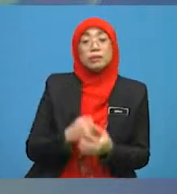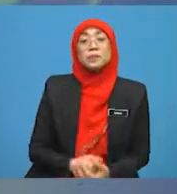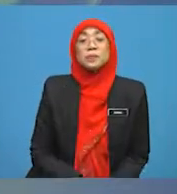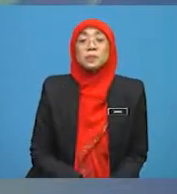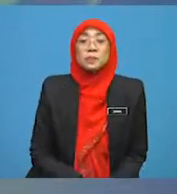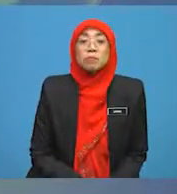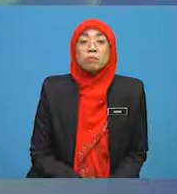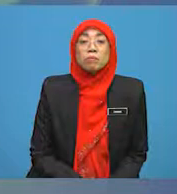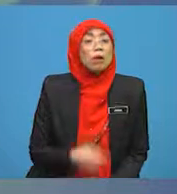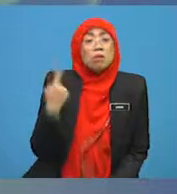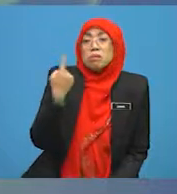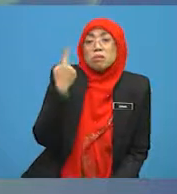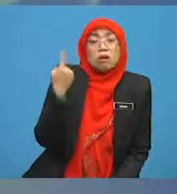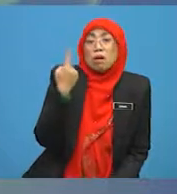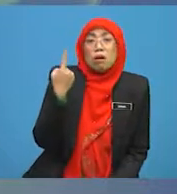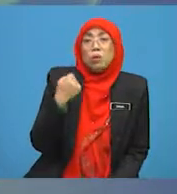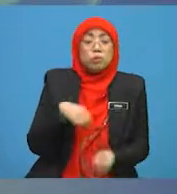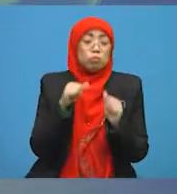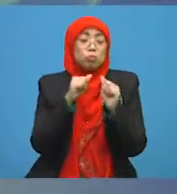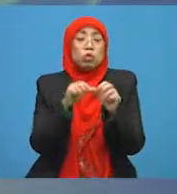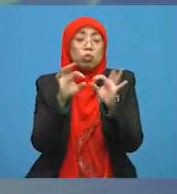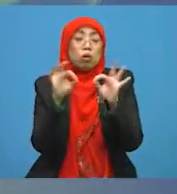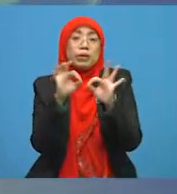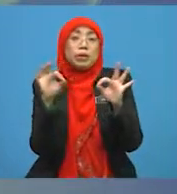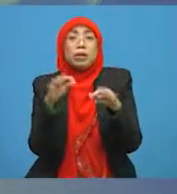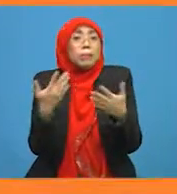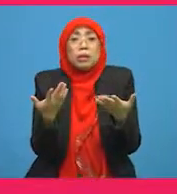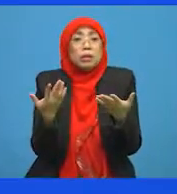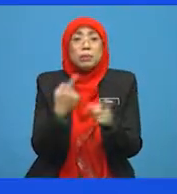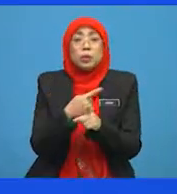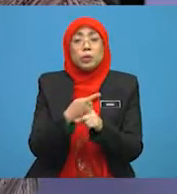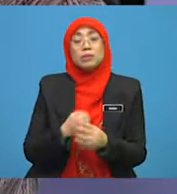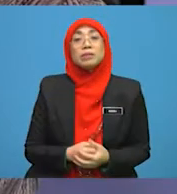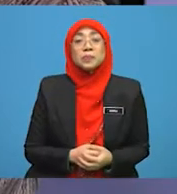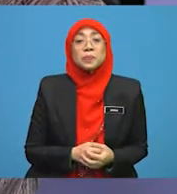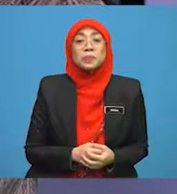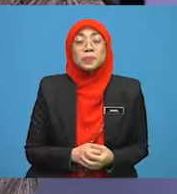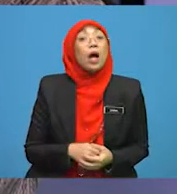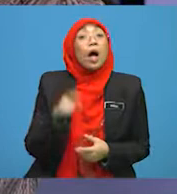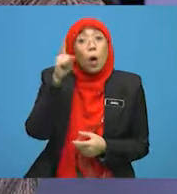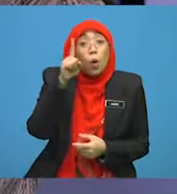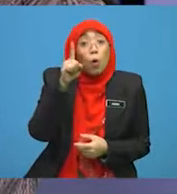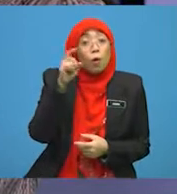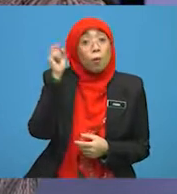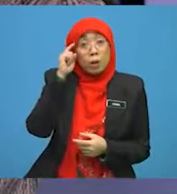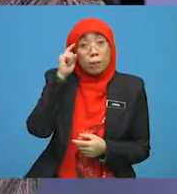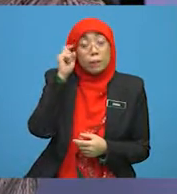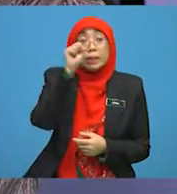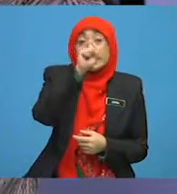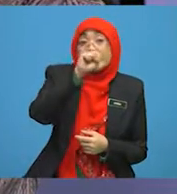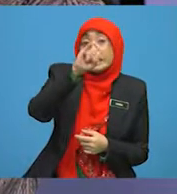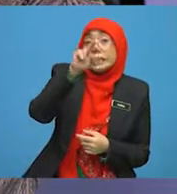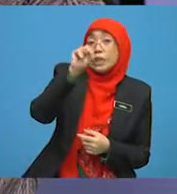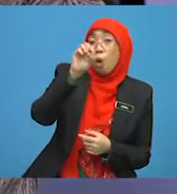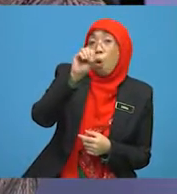tersebut lazimnya digunakan mengikut konteks tertentu. Untuk lebih faham akan sinonim,